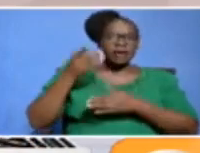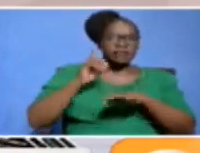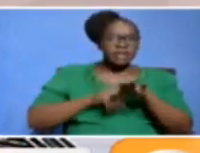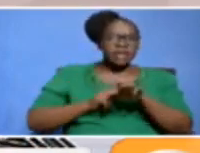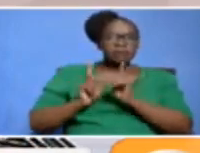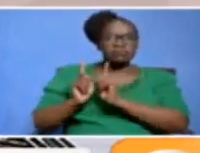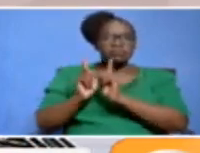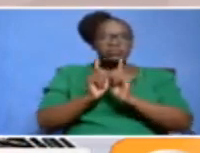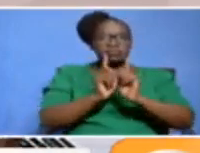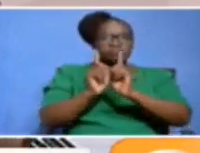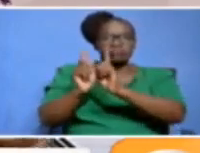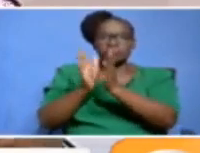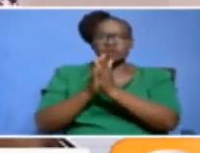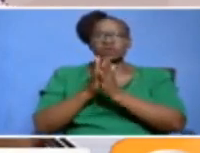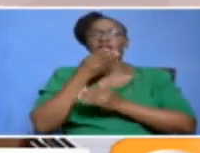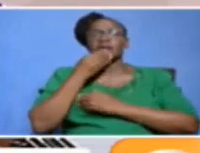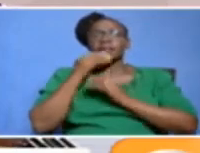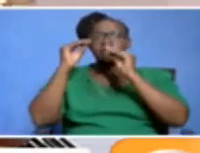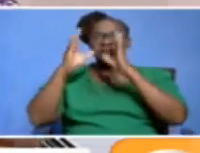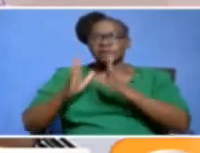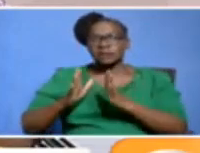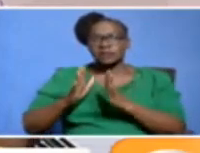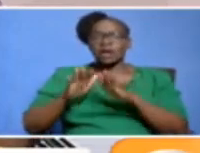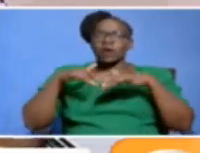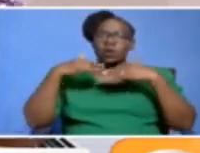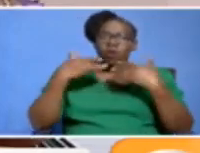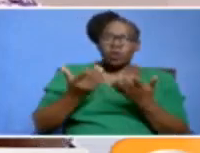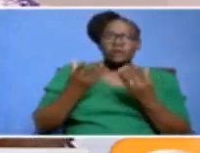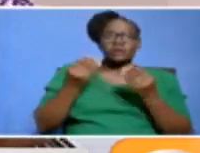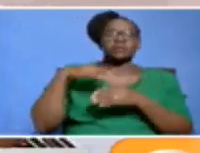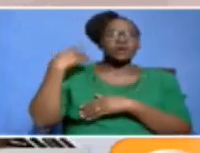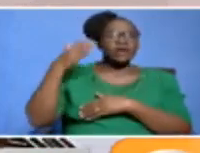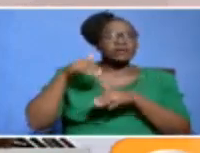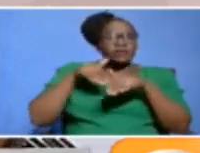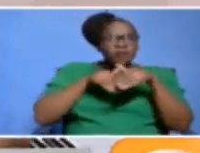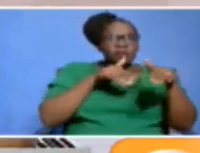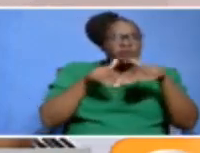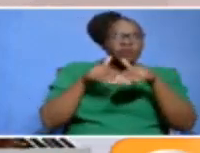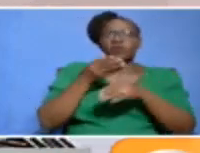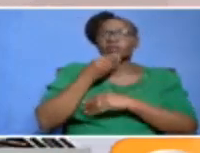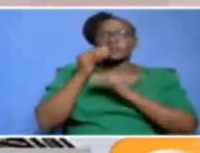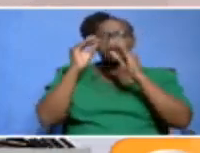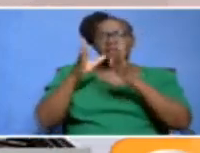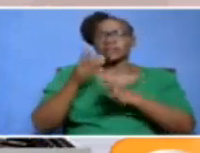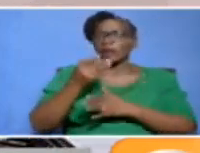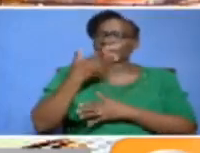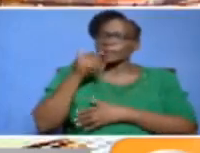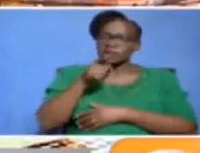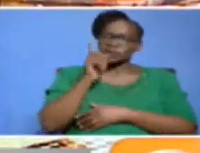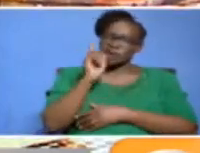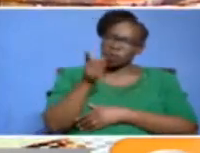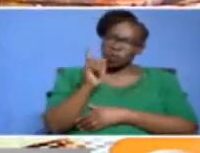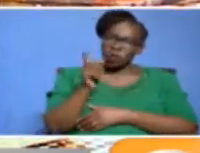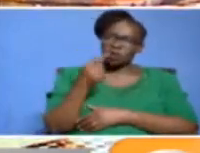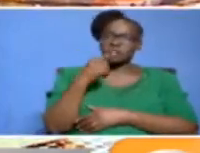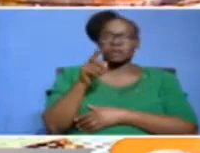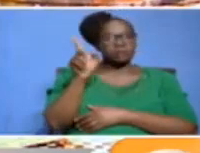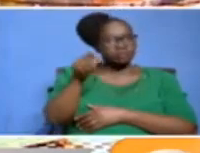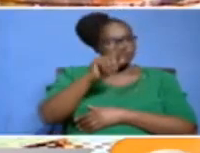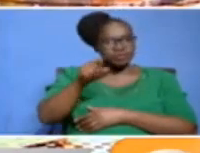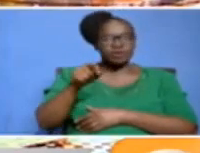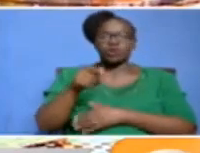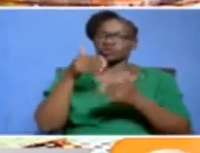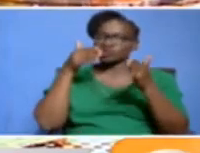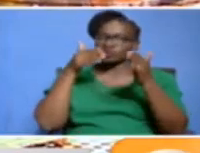nao ama unamwona kwamba ana urahisi wa kufuata kama ni teachers, mkataze, mwambie kwamba hili jambo si sawa. Na watoto waketishwe wote